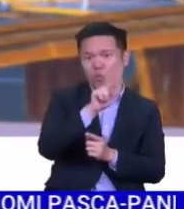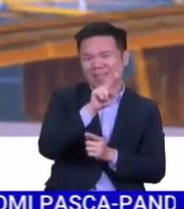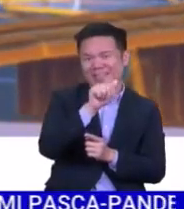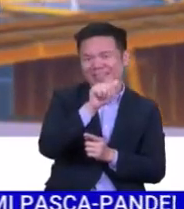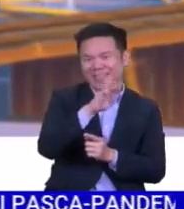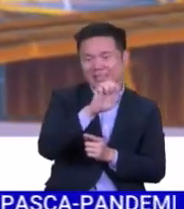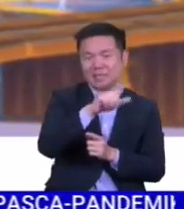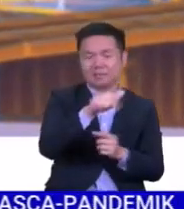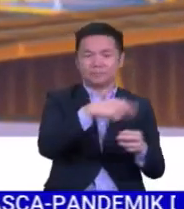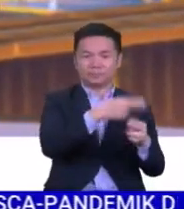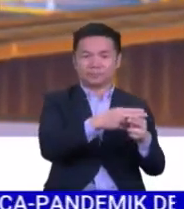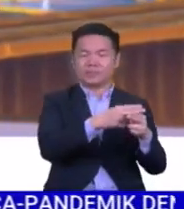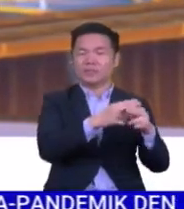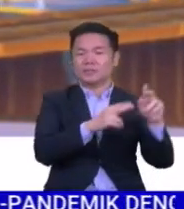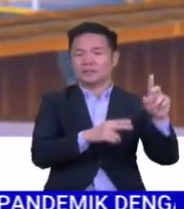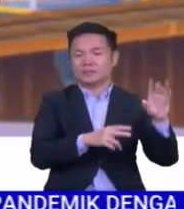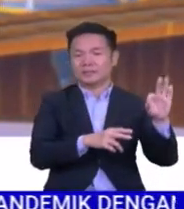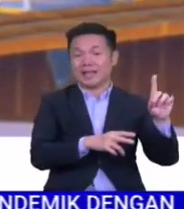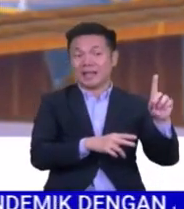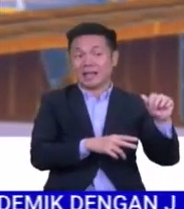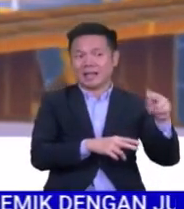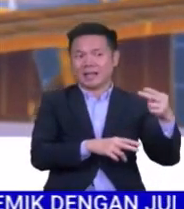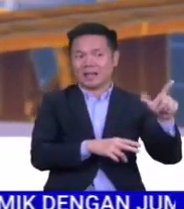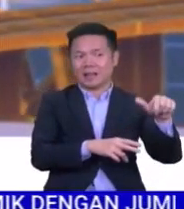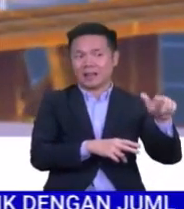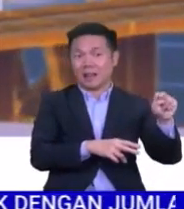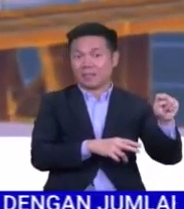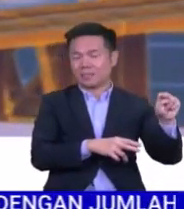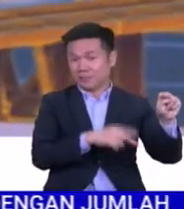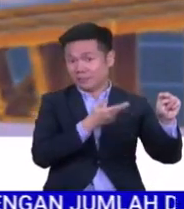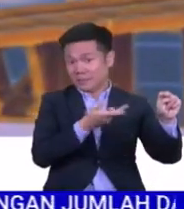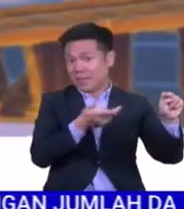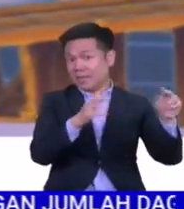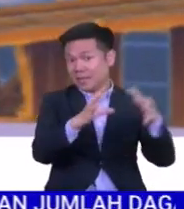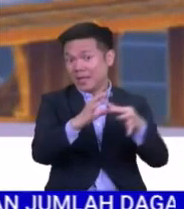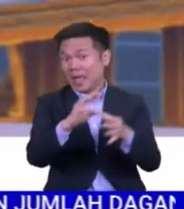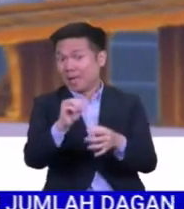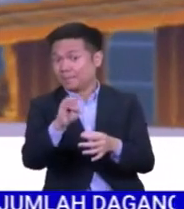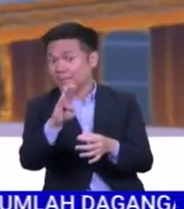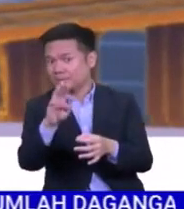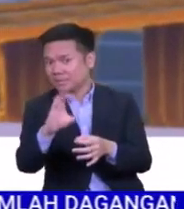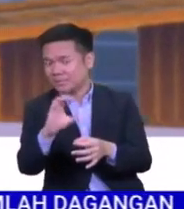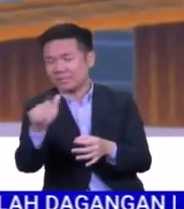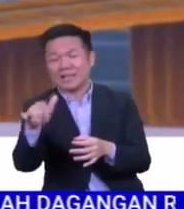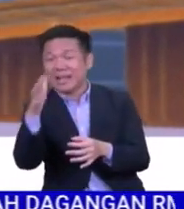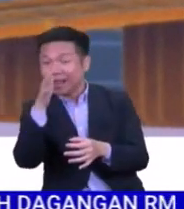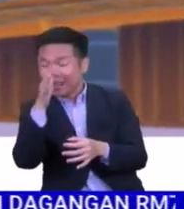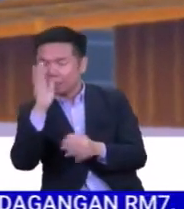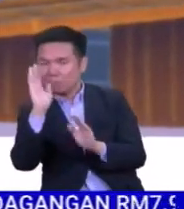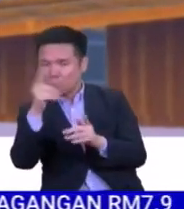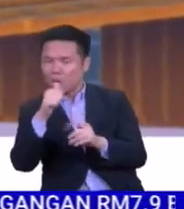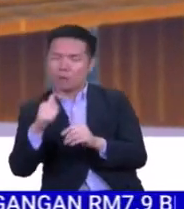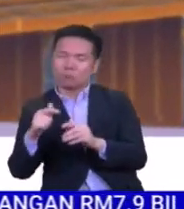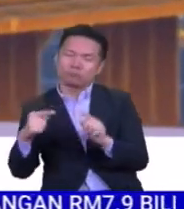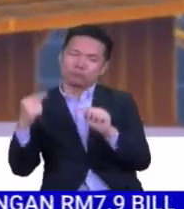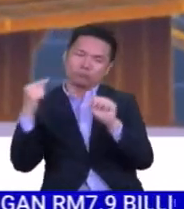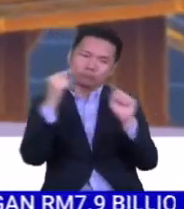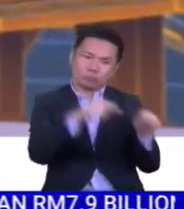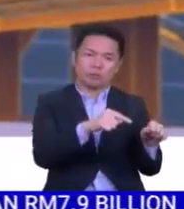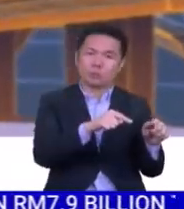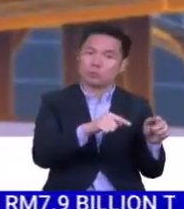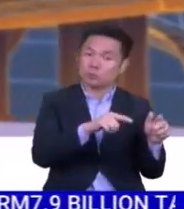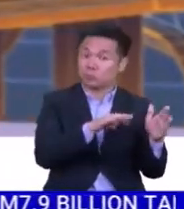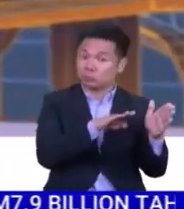UAE Fahmi Ansara Dahlan yakin dengan kolaboratif MBC dan kerajaan negeri memberi impak positif kepada